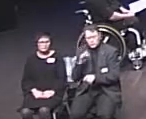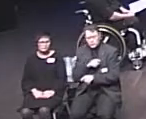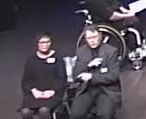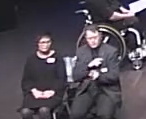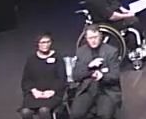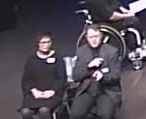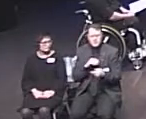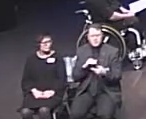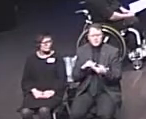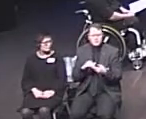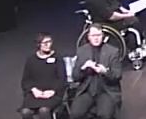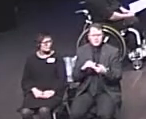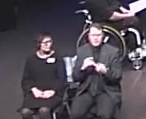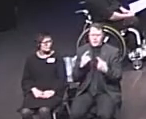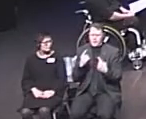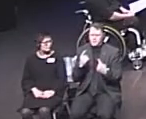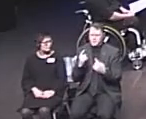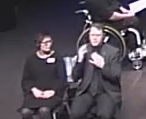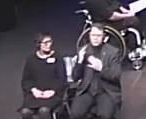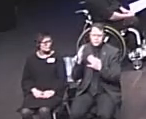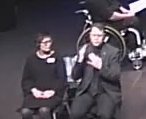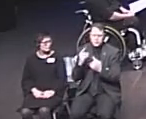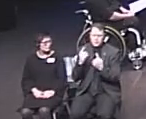Well, there's something very special with this music.